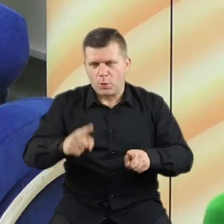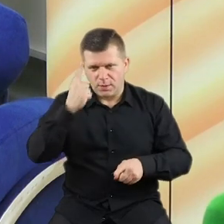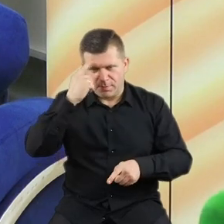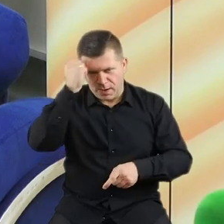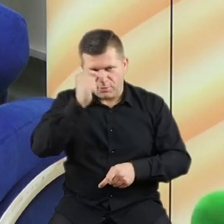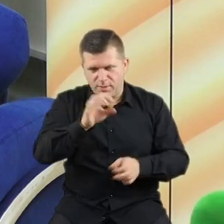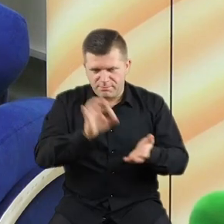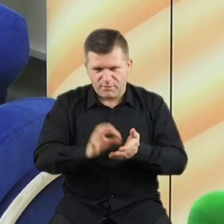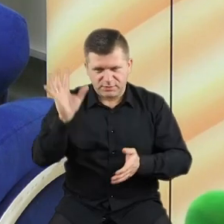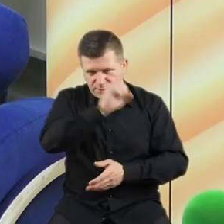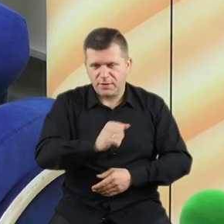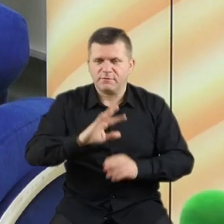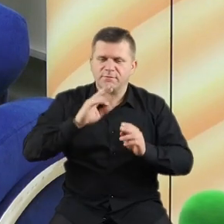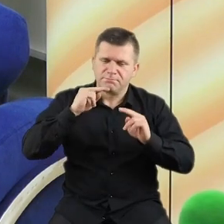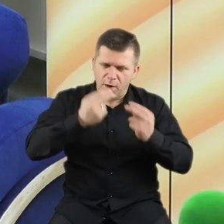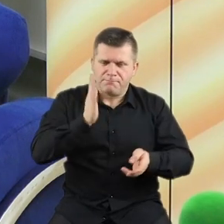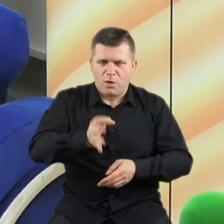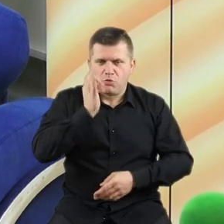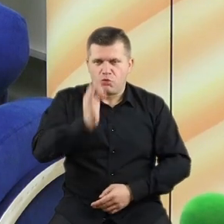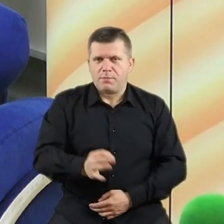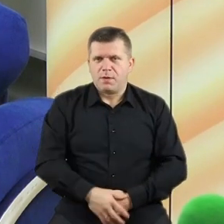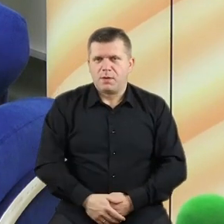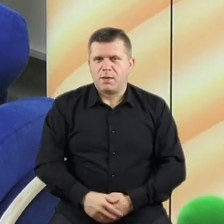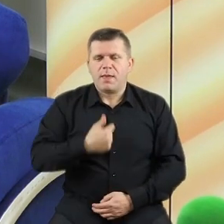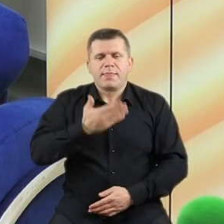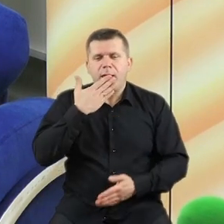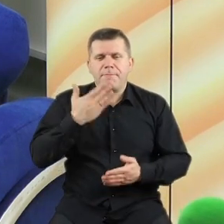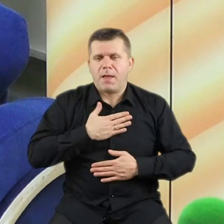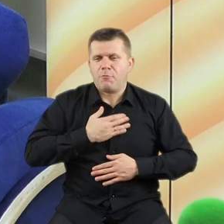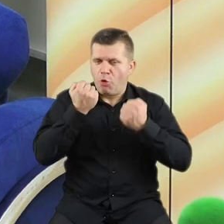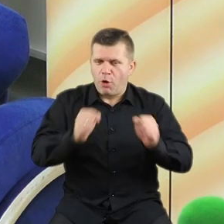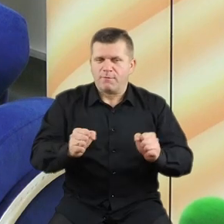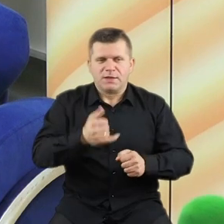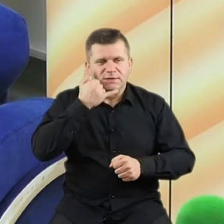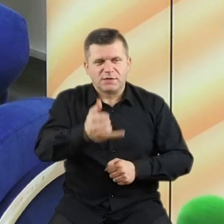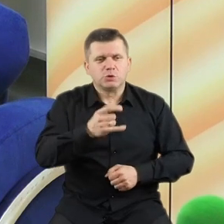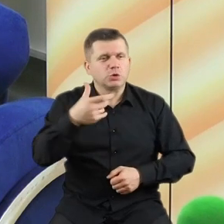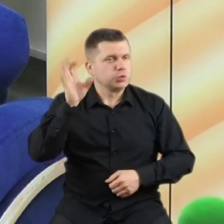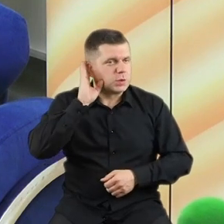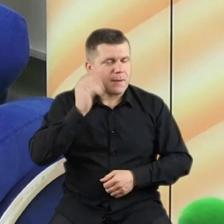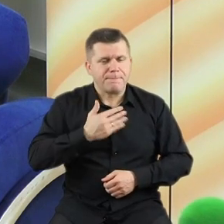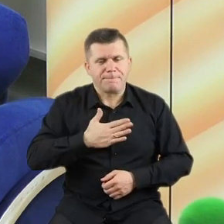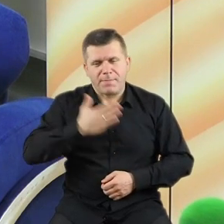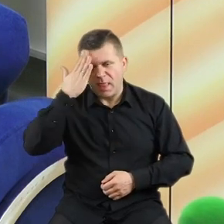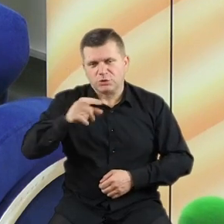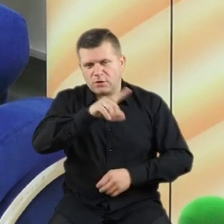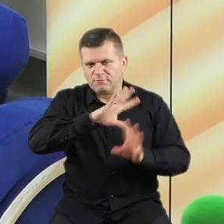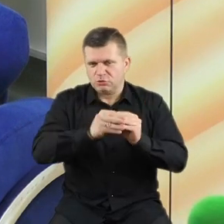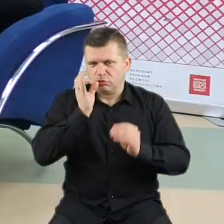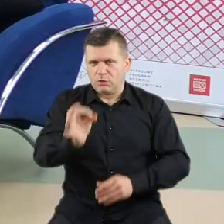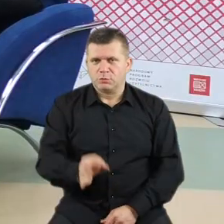pamięć, to zapomną i znowu będzie wszystko dobrze. Nie mam jakoś tak odwagi do niej dzwonić, co u niej słychać, ale mam nadzieję, że wszystko u niej